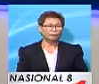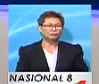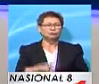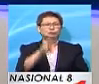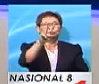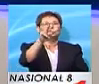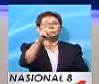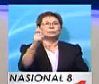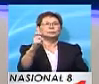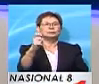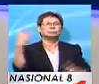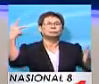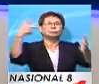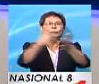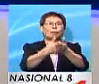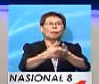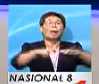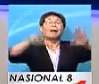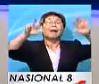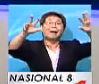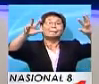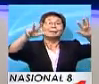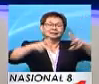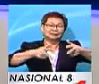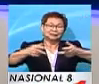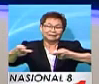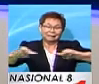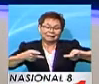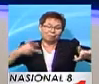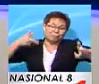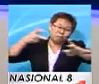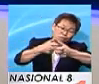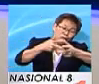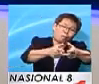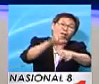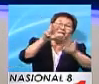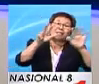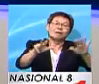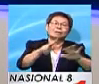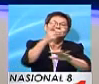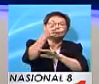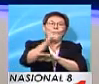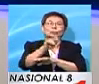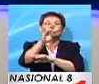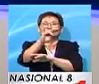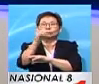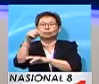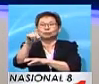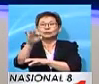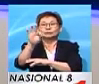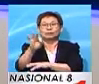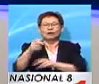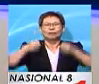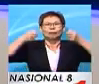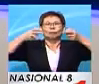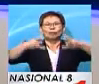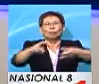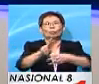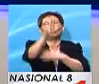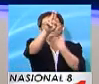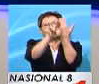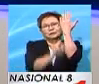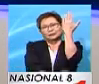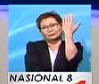dua maut dalam kemalangan melibatkan laan kenderaan di k 371.9 lebuh Raya